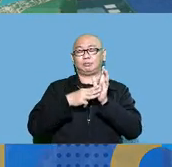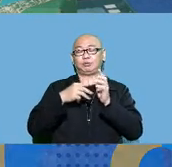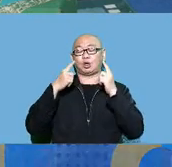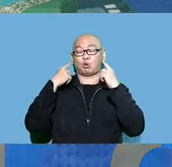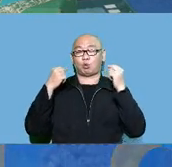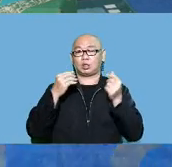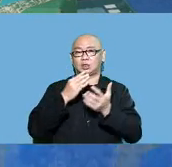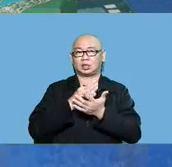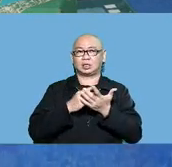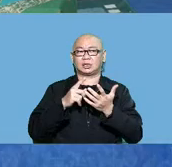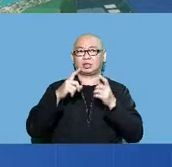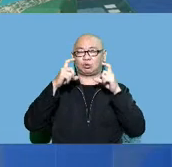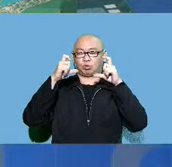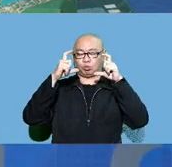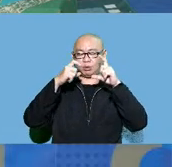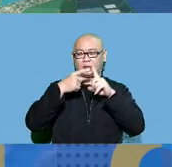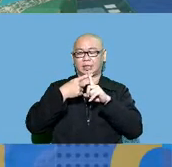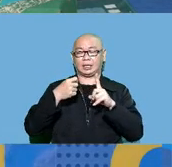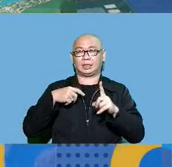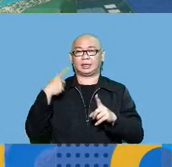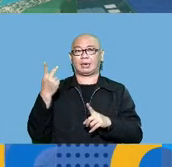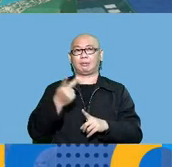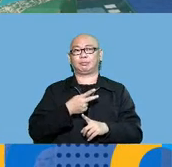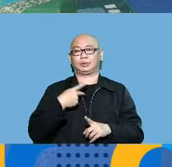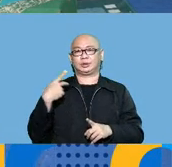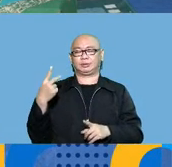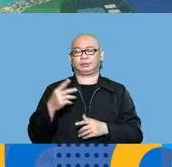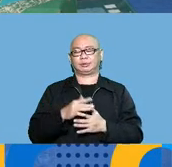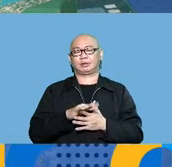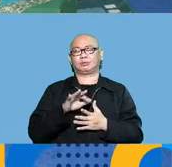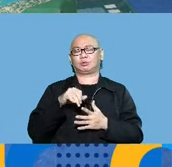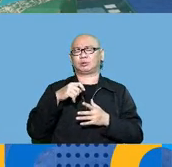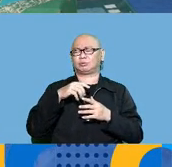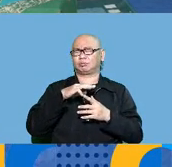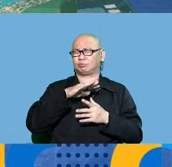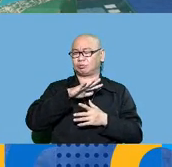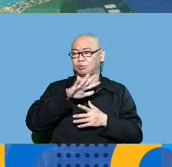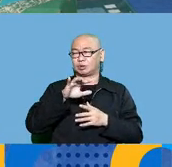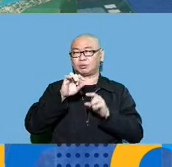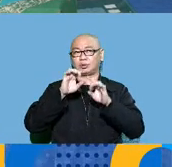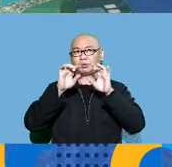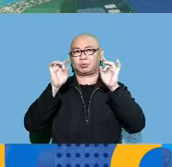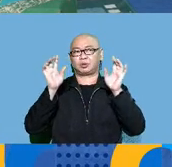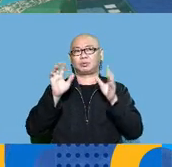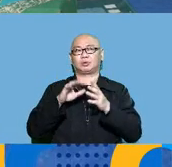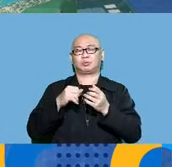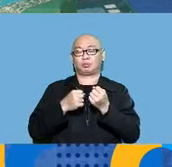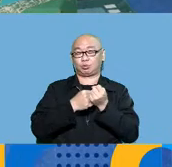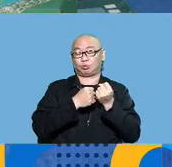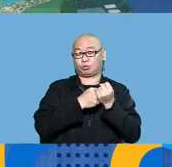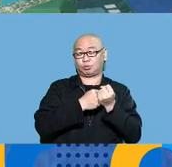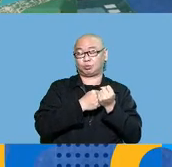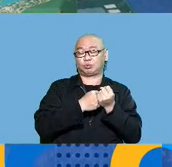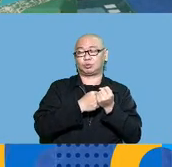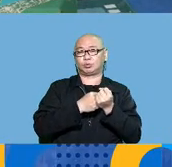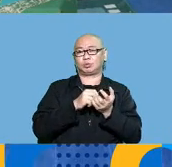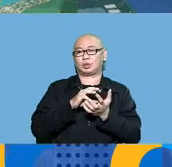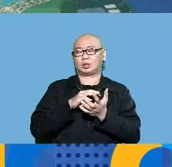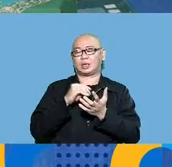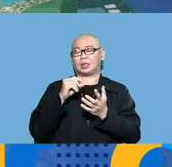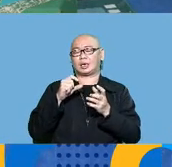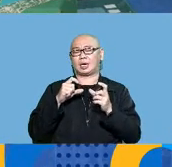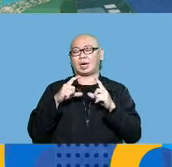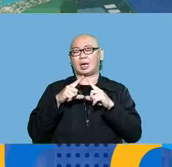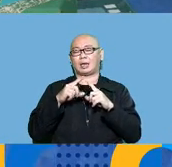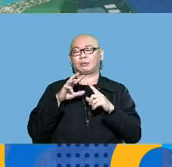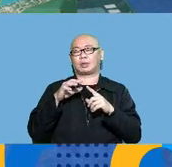salah satunya adalah dokumen dari kami dari riset keanekaragaman HETI dan juga disupport oleh Balai Konservasi Sumber Daya Alam dan Indonesia